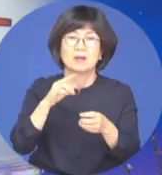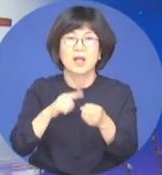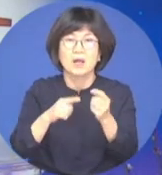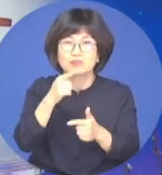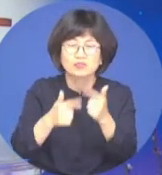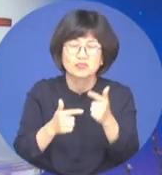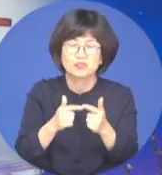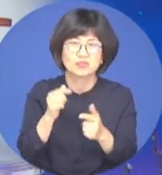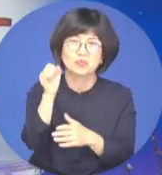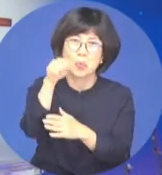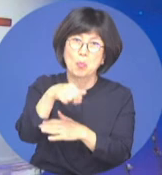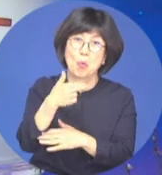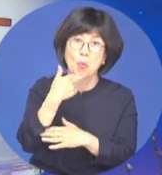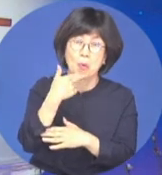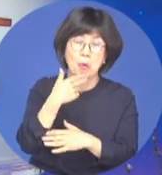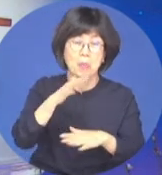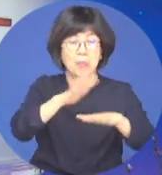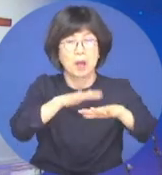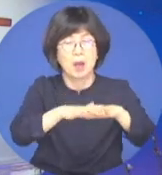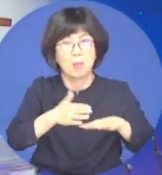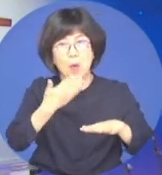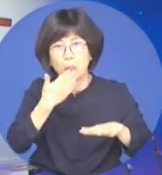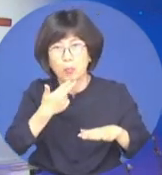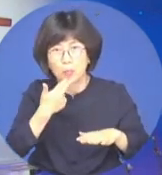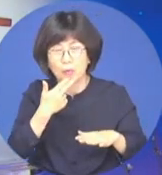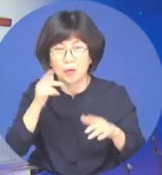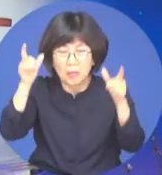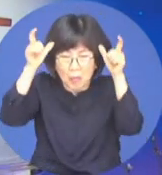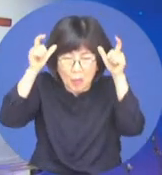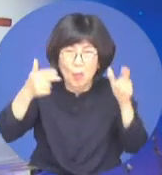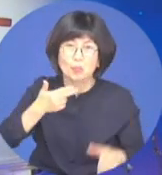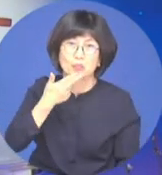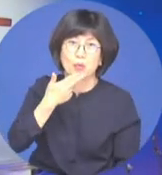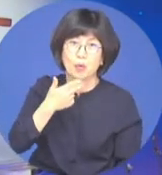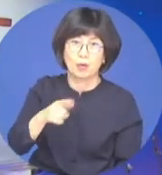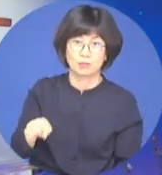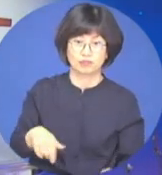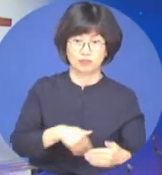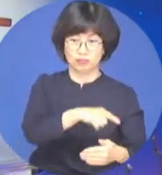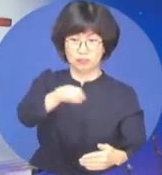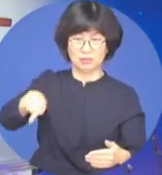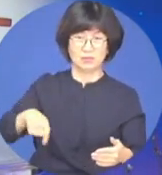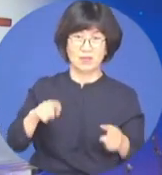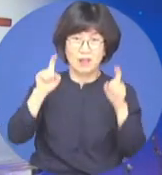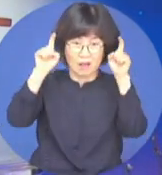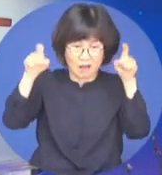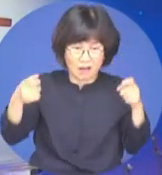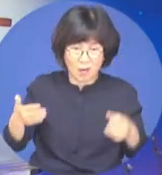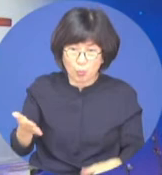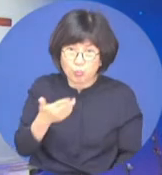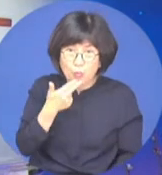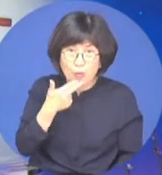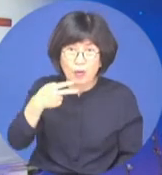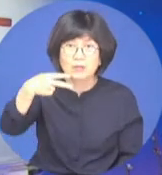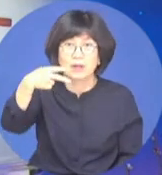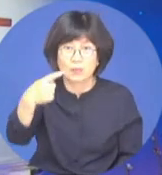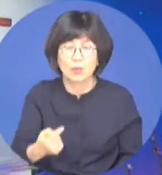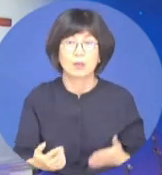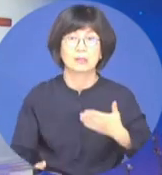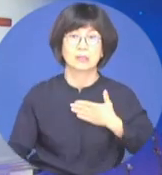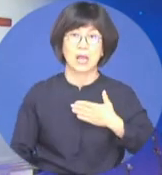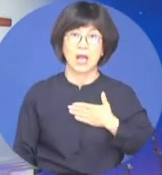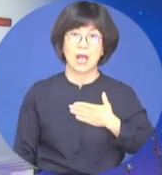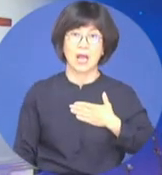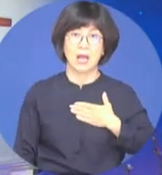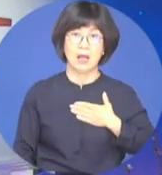먹을 거리가 없고 외양간에 송아지가 없고 우리에 뭐가 없어요? 양이 없을지라도 나는